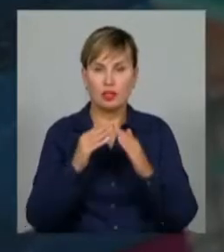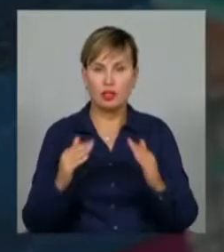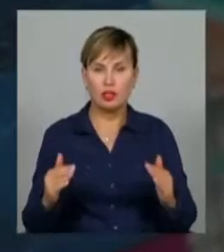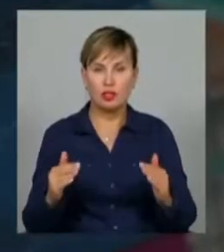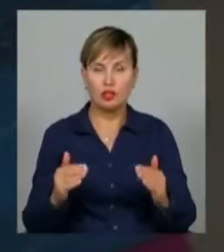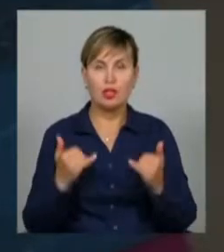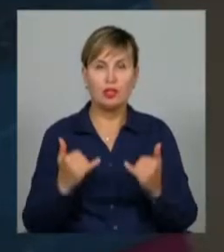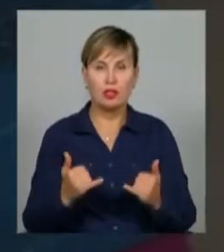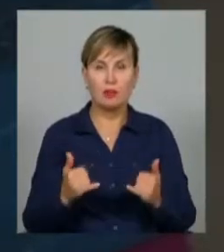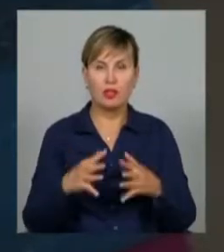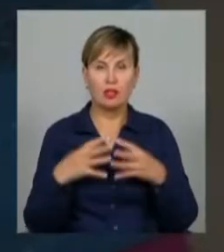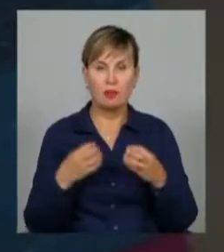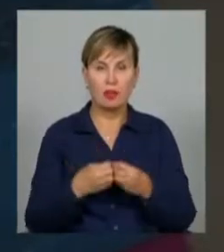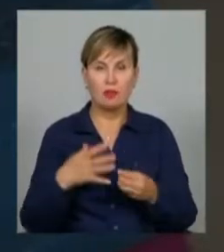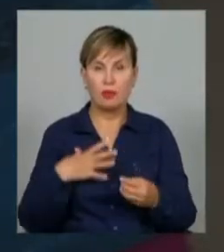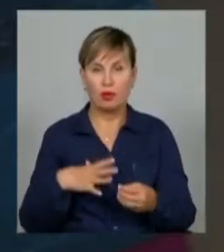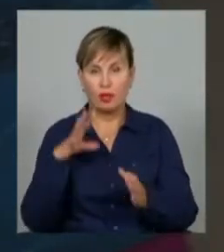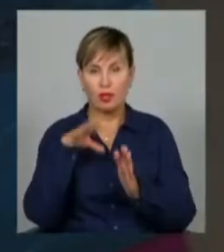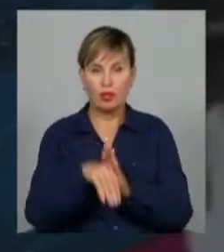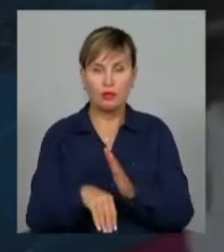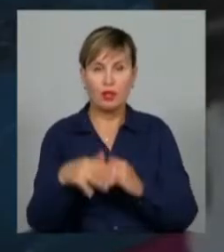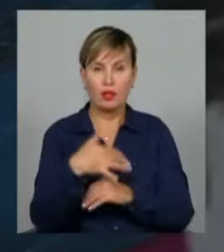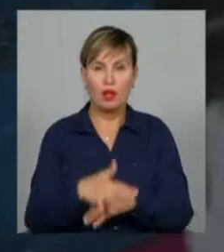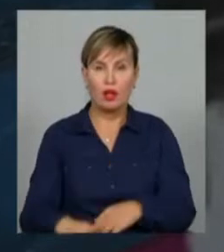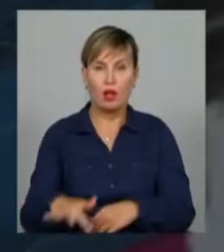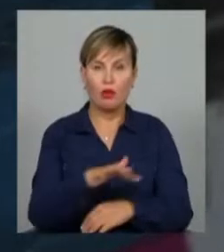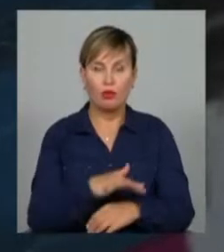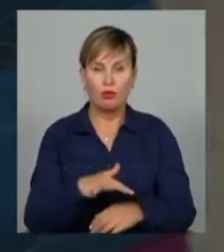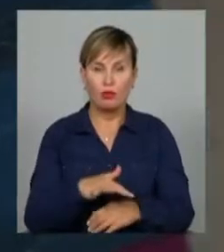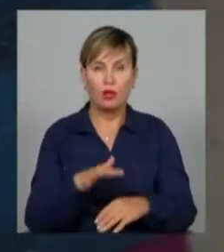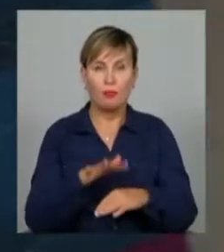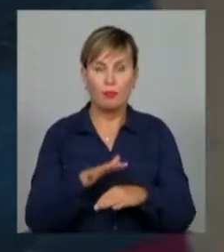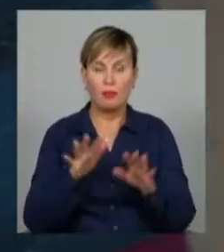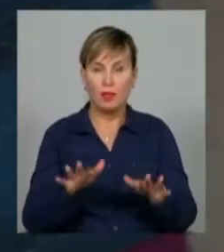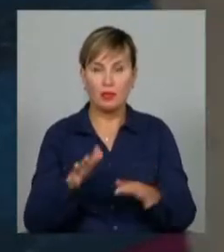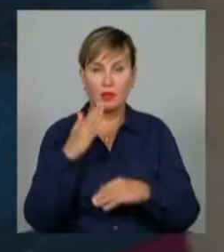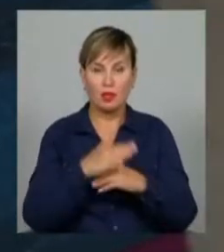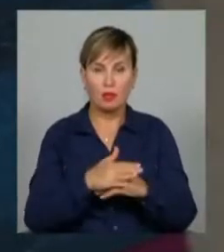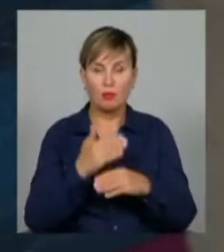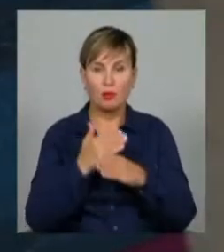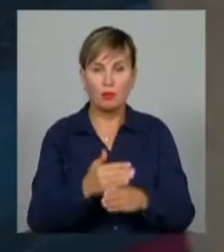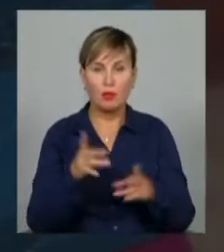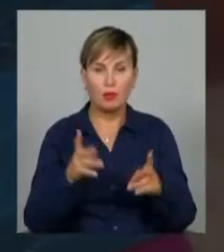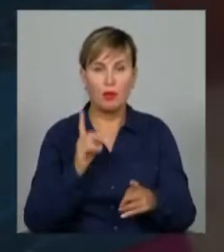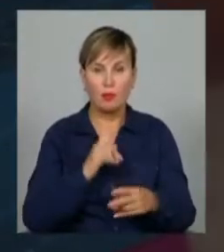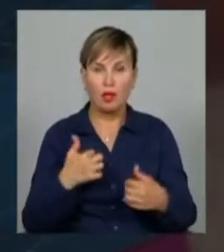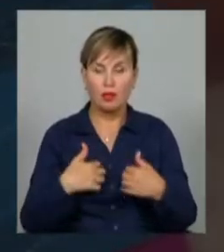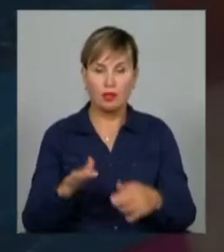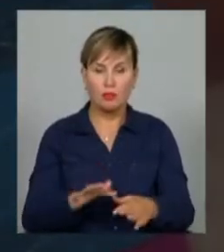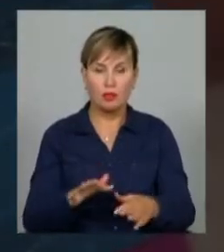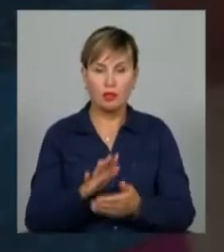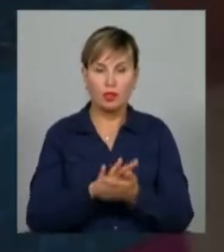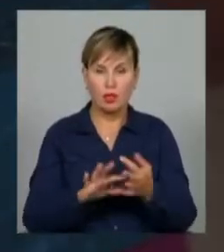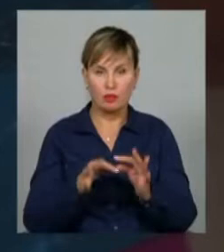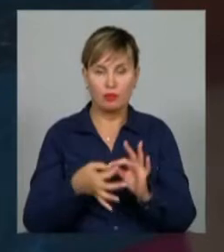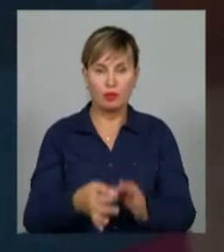головой. Теперь семье приходится ночевать под открытым небом. А в местном акимате помочь пострадавшим пока не спешат. Айдана